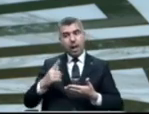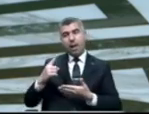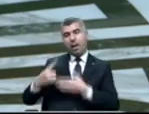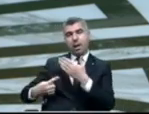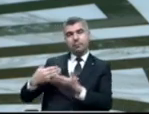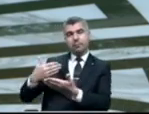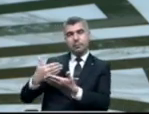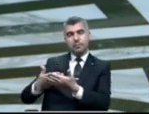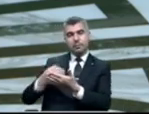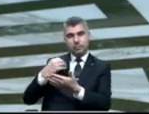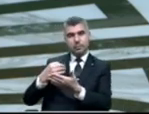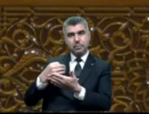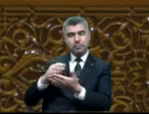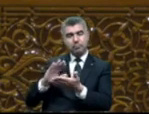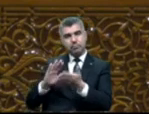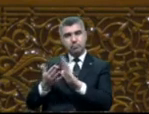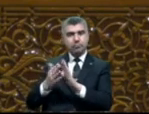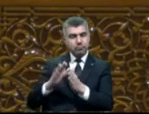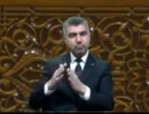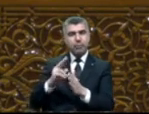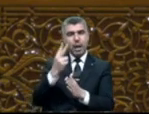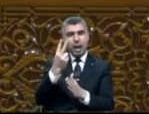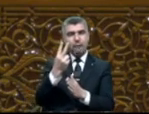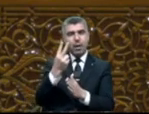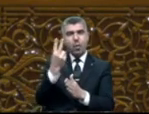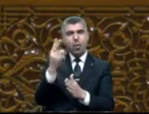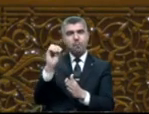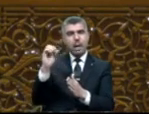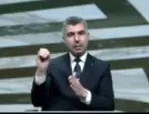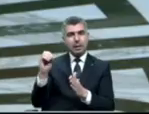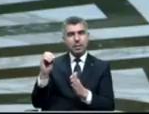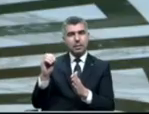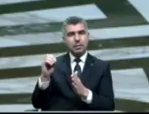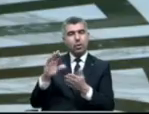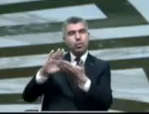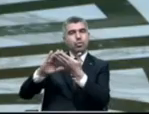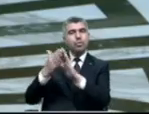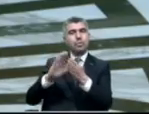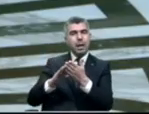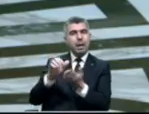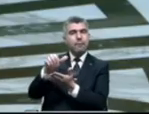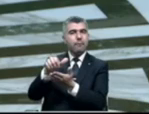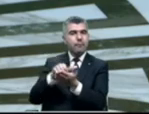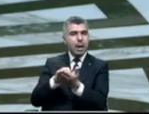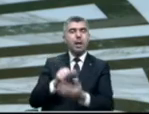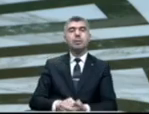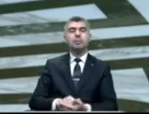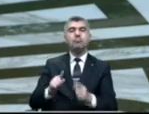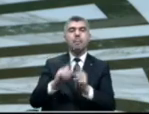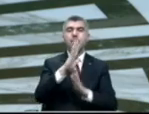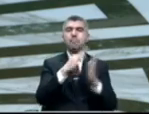الماضية، منذ السنة الماضية خلقنا 2200 تعاونية فلاحية. فيما يخص